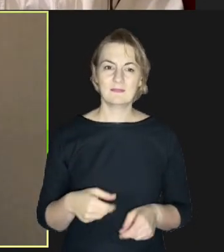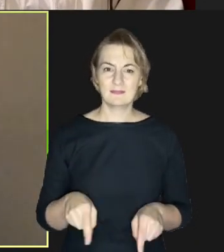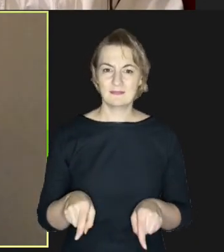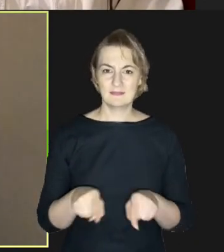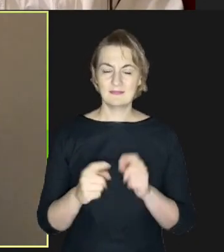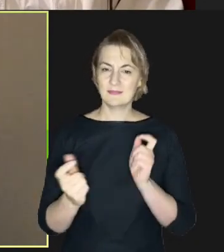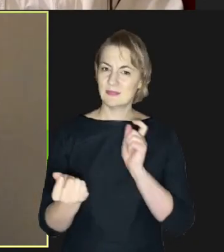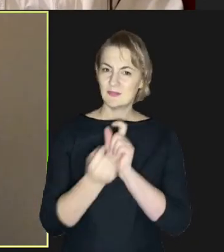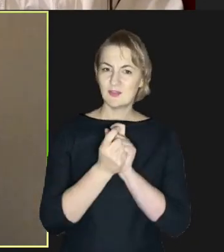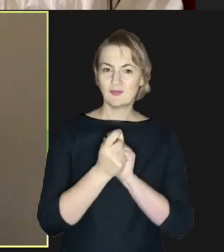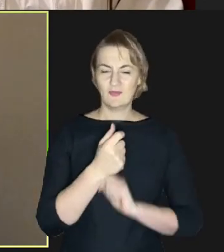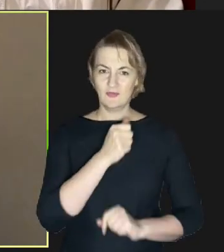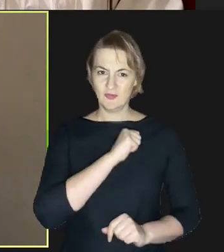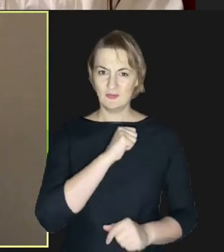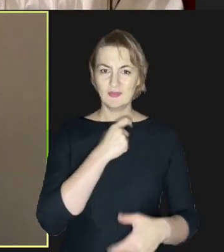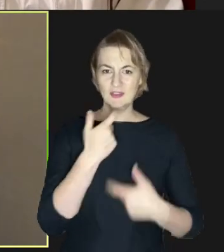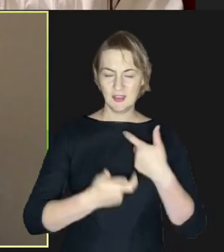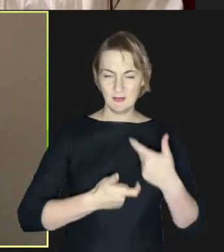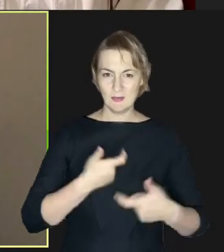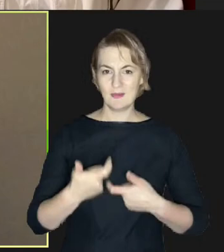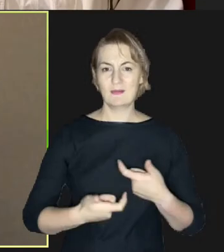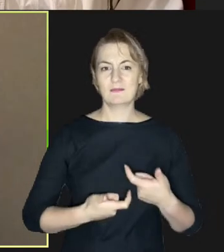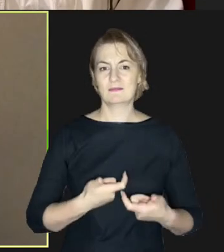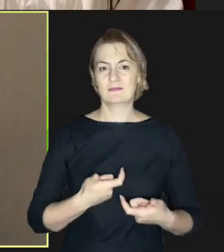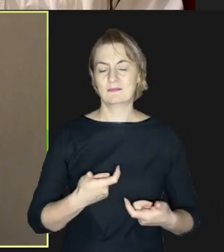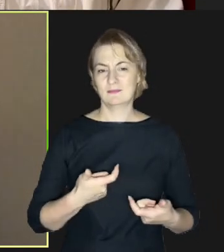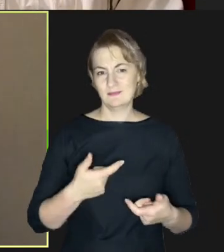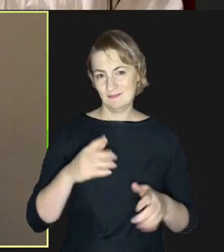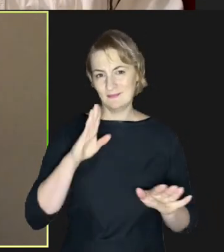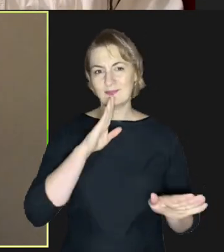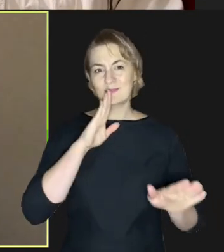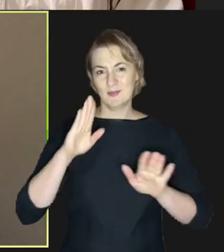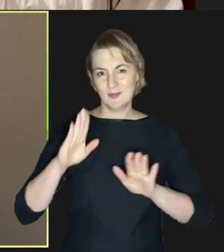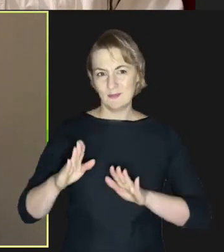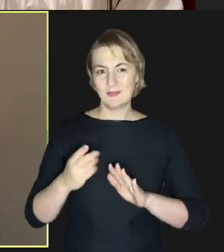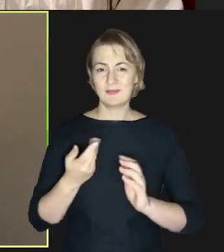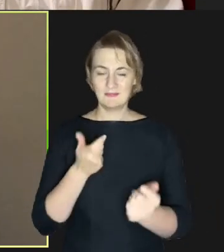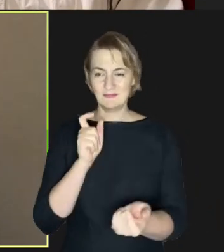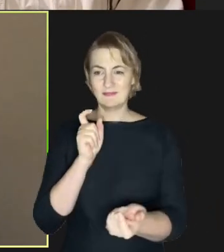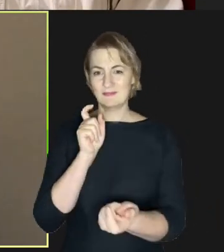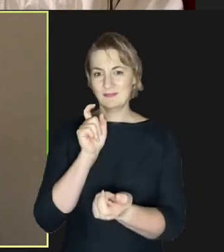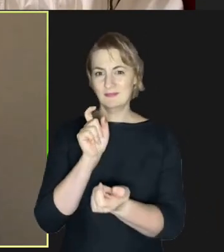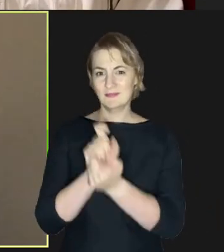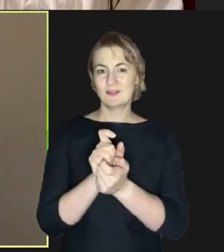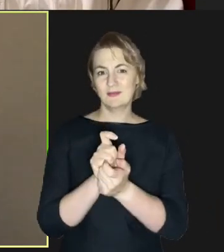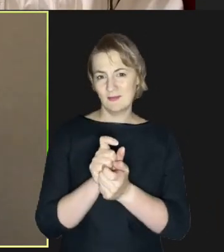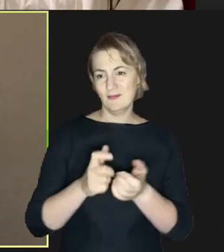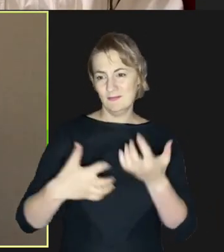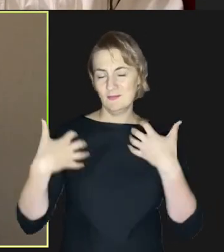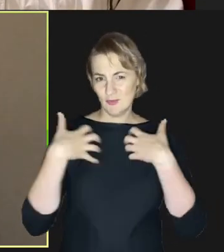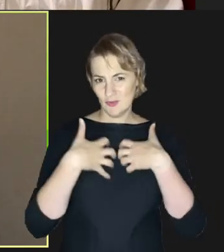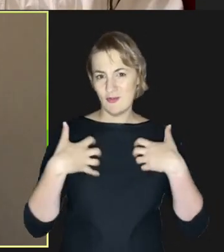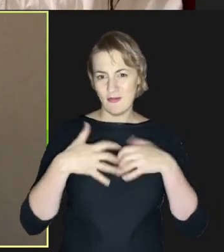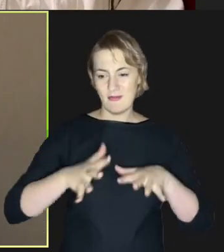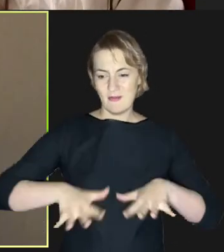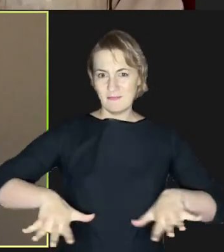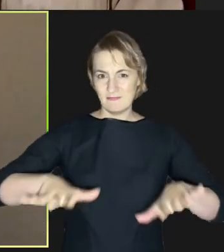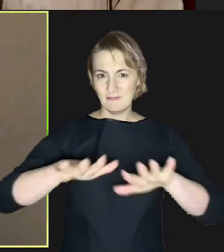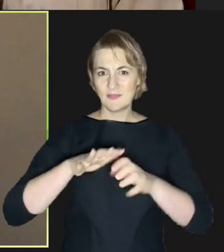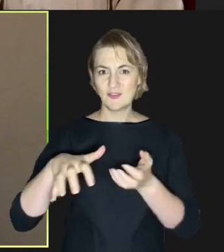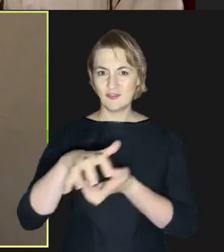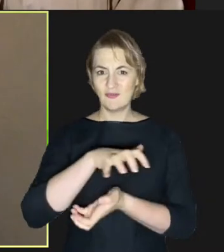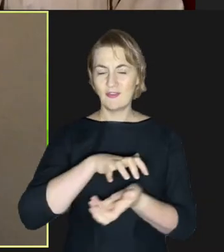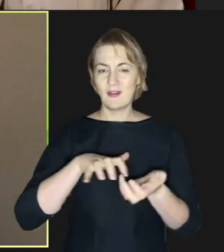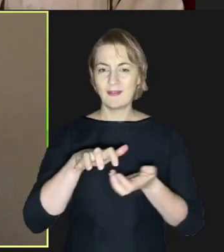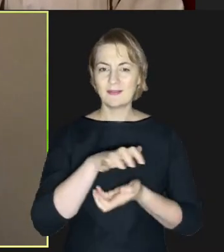jakim jest ludzki organizm, no to właściwie też czynimy to całej reszcie świata. To